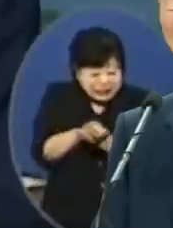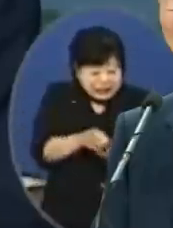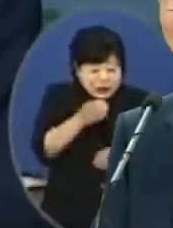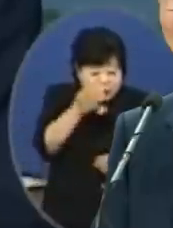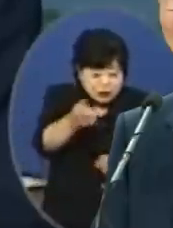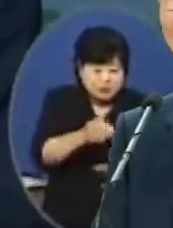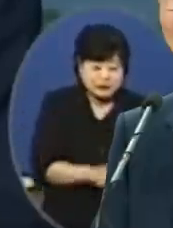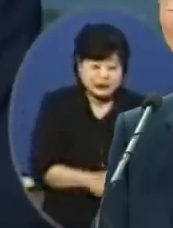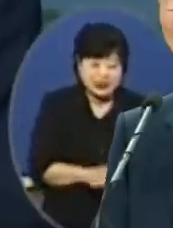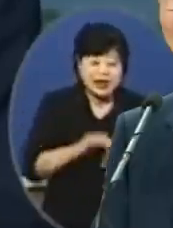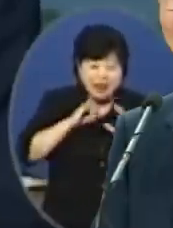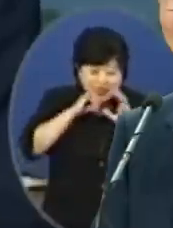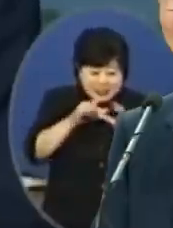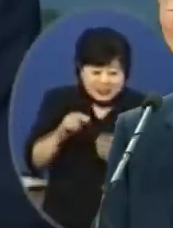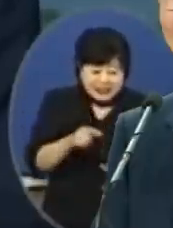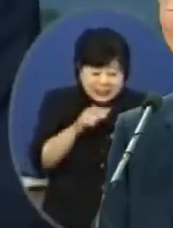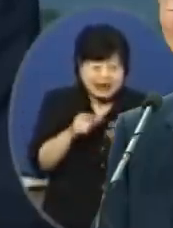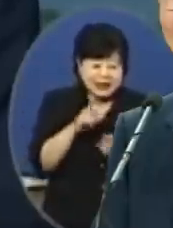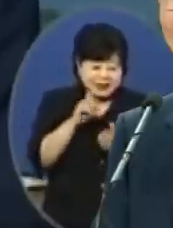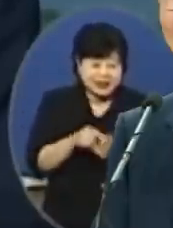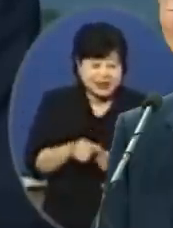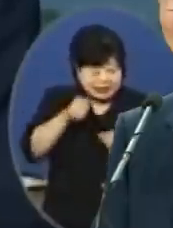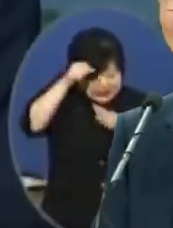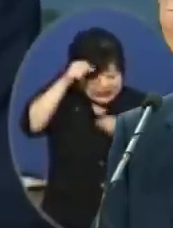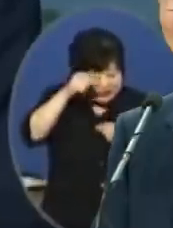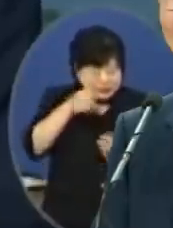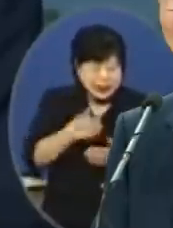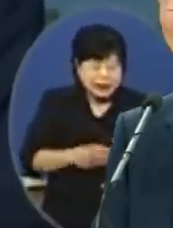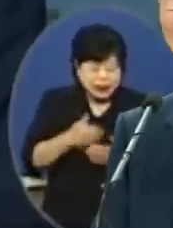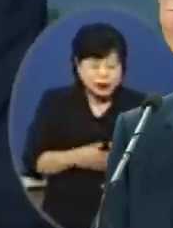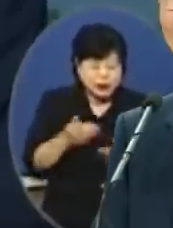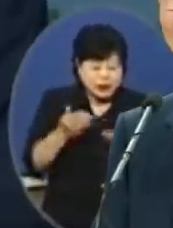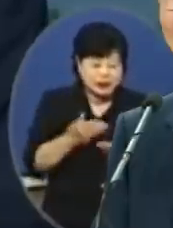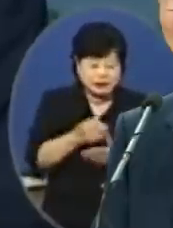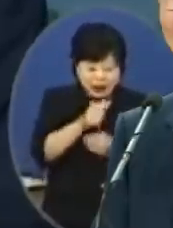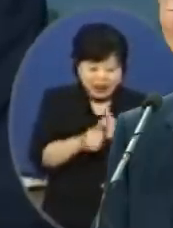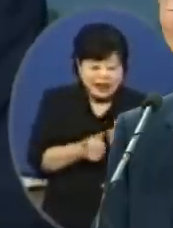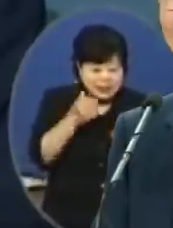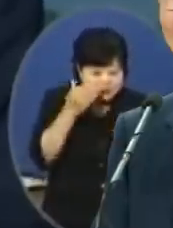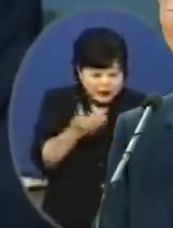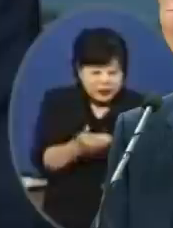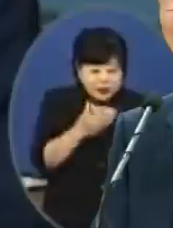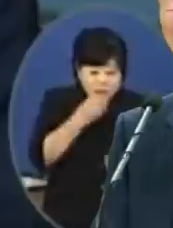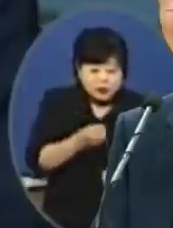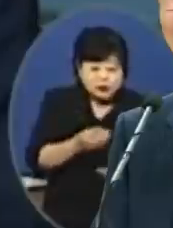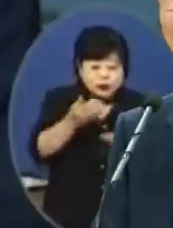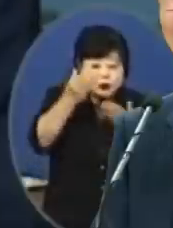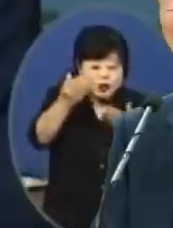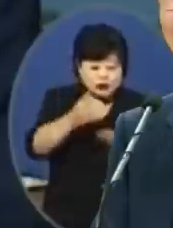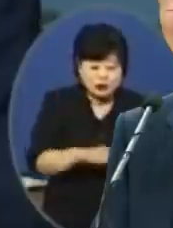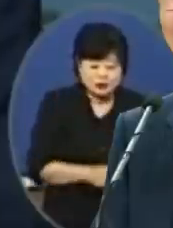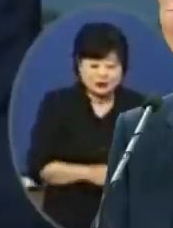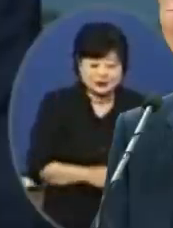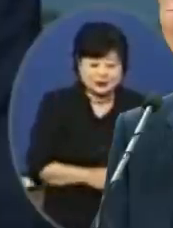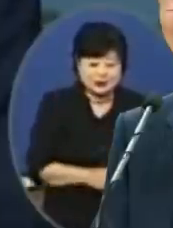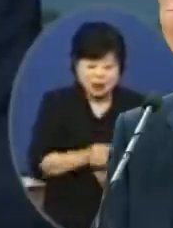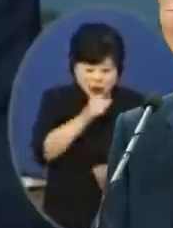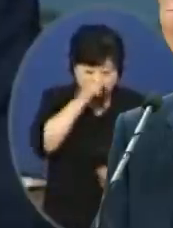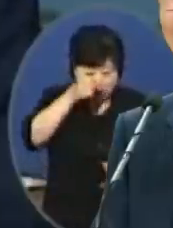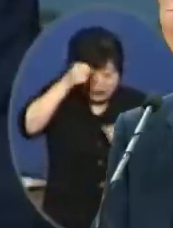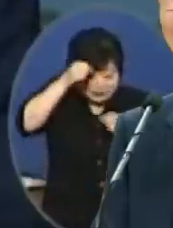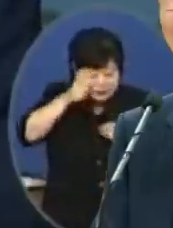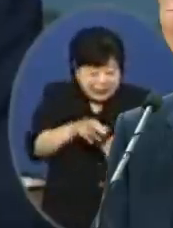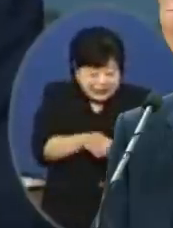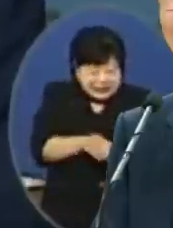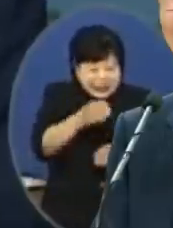지키신 것입니다. 세상에서 살아나가자면 신발이 닳도록 일을 해야 되는데 하나님이 축복을 해주셔서 이제 좋은